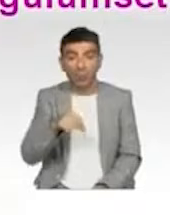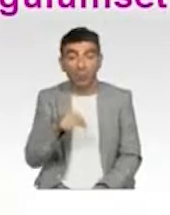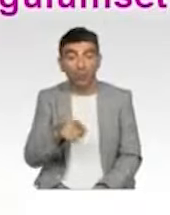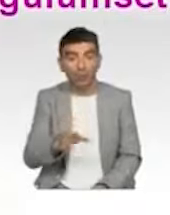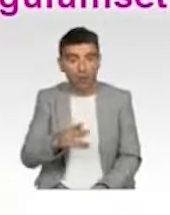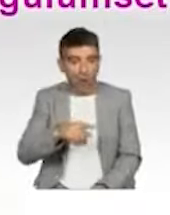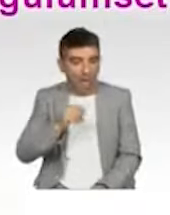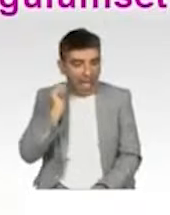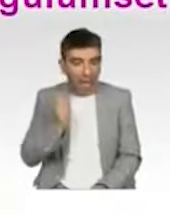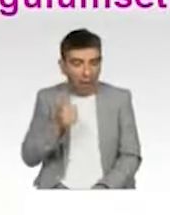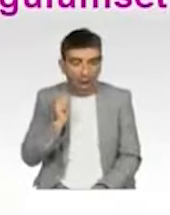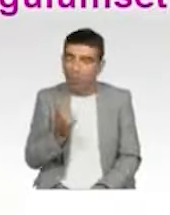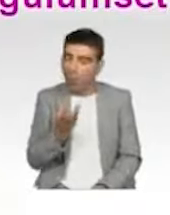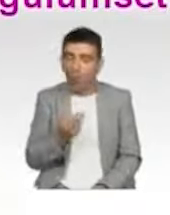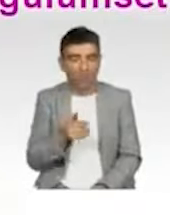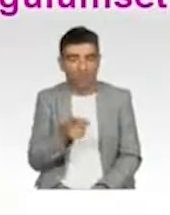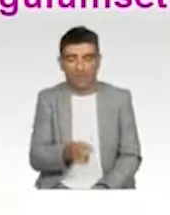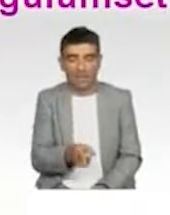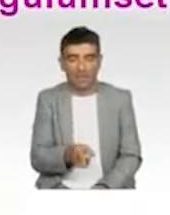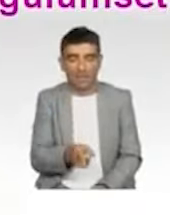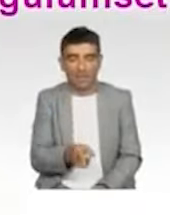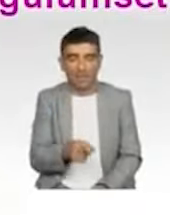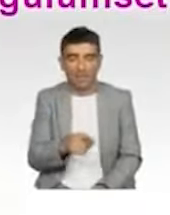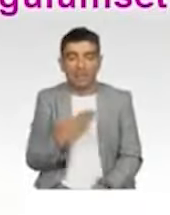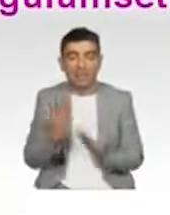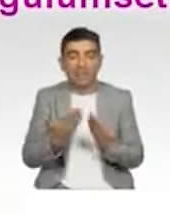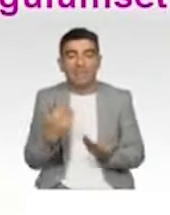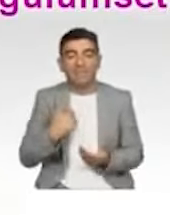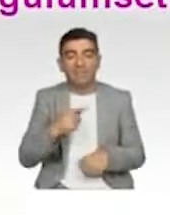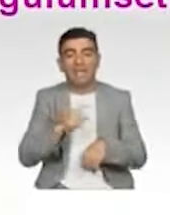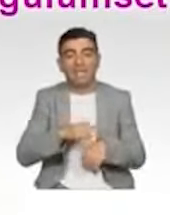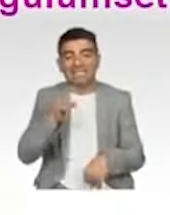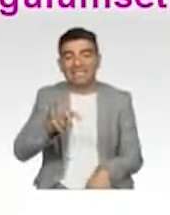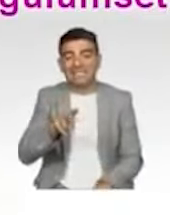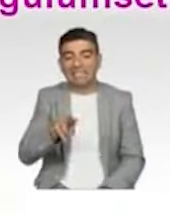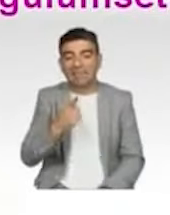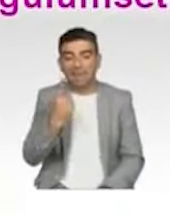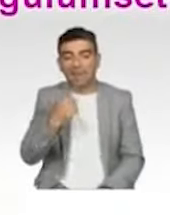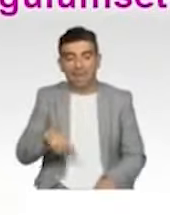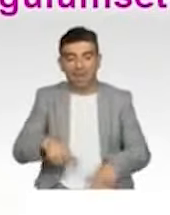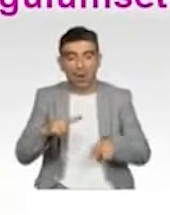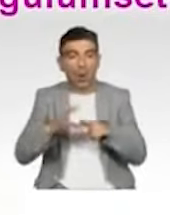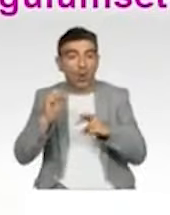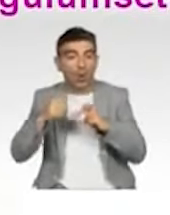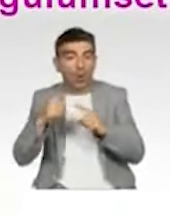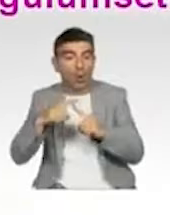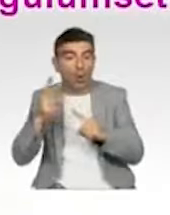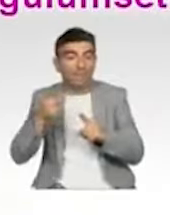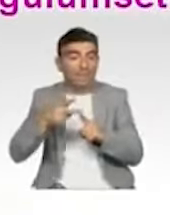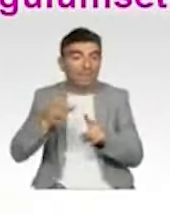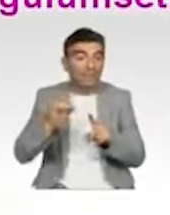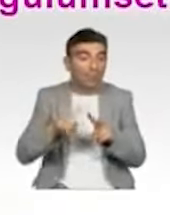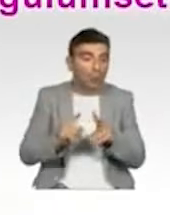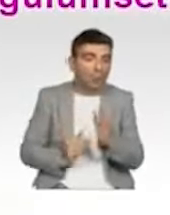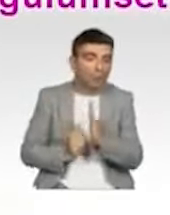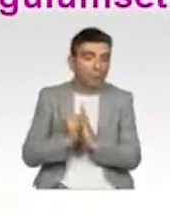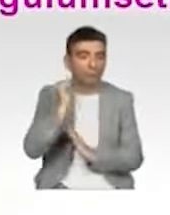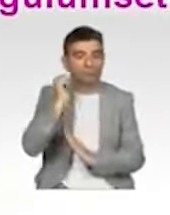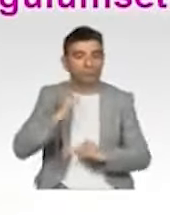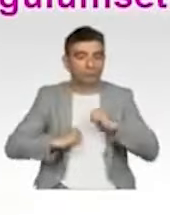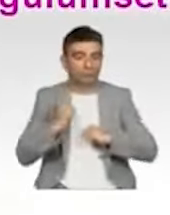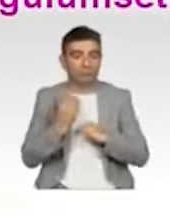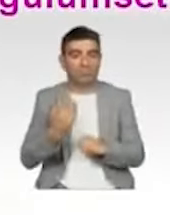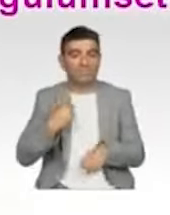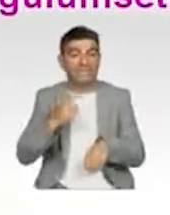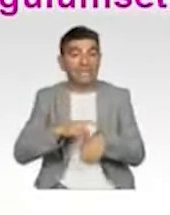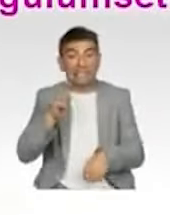rutine binmemeli. Çünkü zaten bizim saat 8 gibi bir kortizolümüz yükselecek, vücudu ısıtacak, hareketlendirecek, bir saat